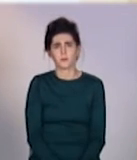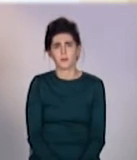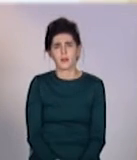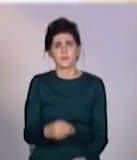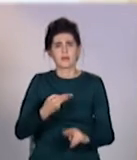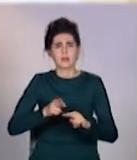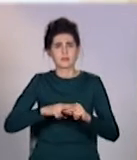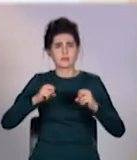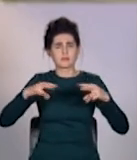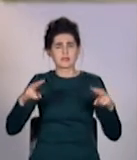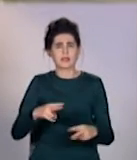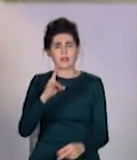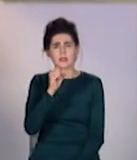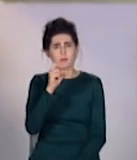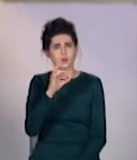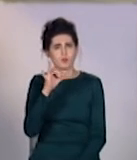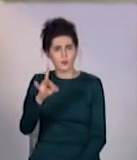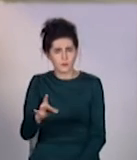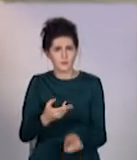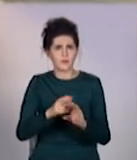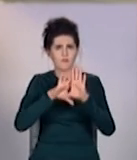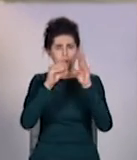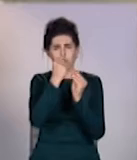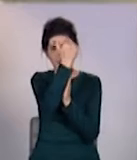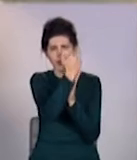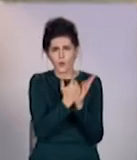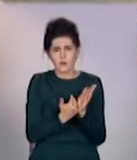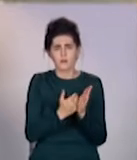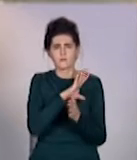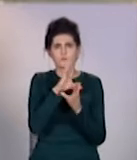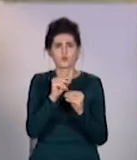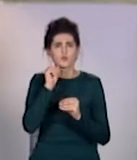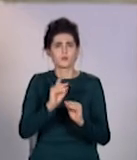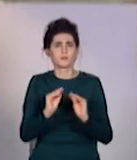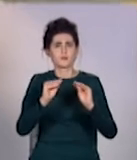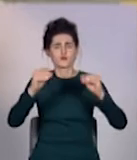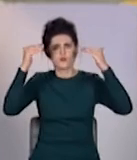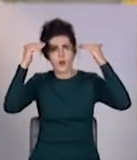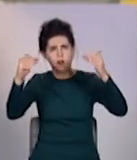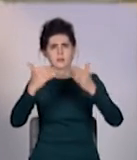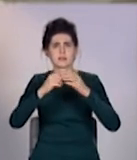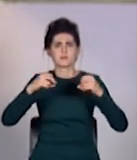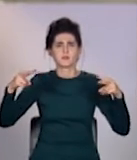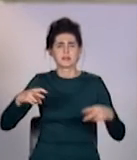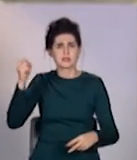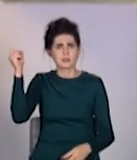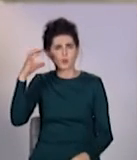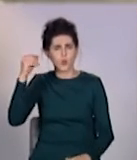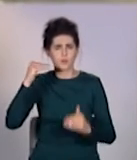набори розумний ват, проекти з встановлення дахів, сонячних панелей під